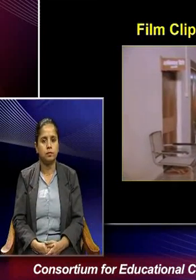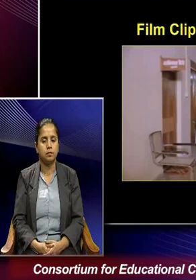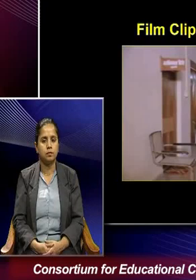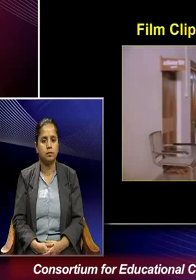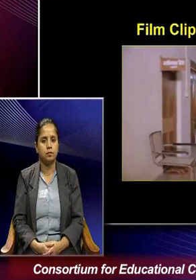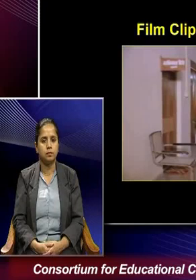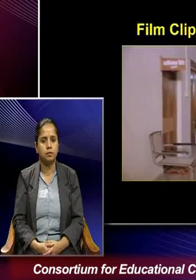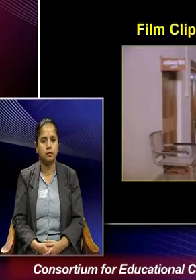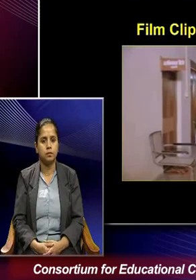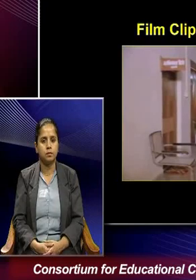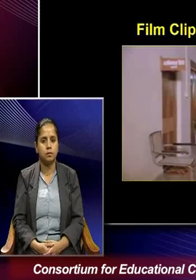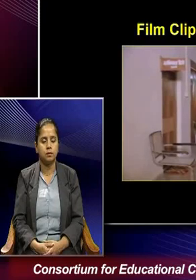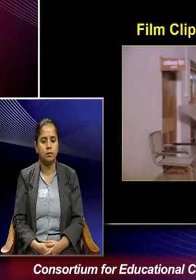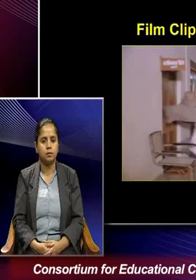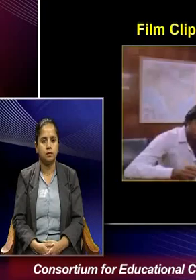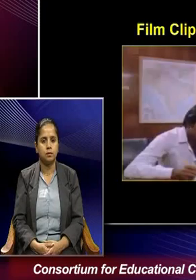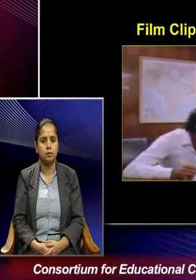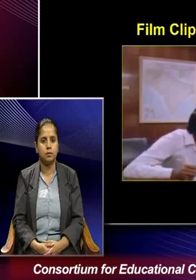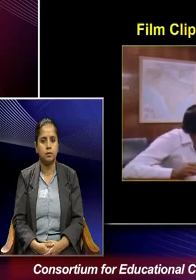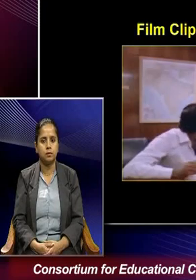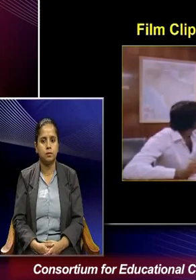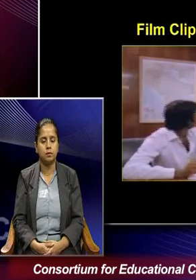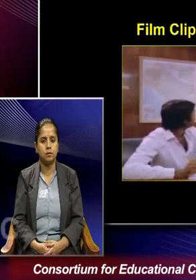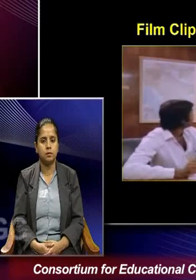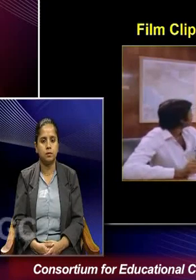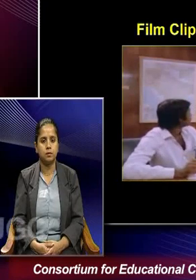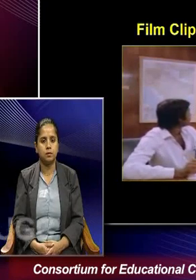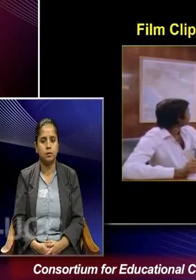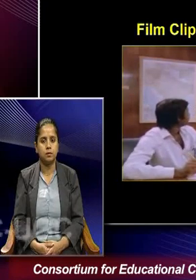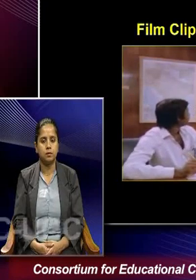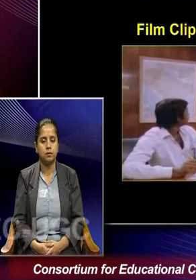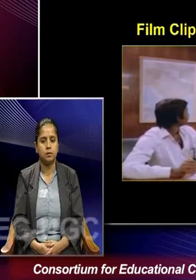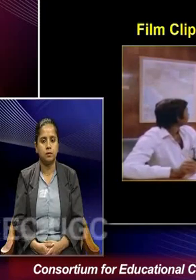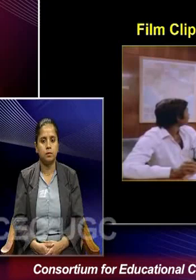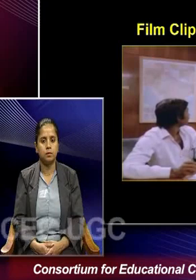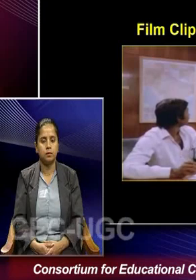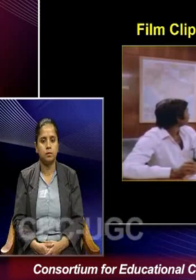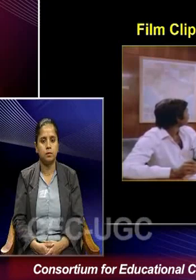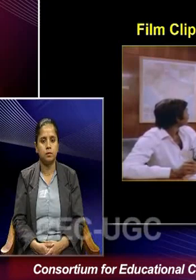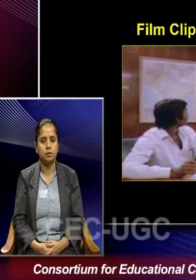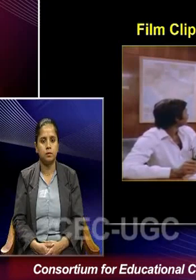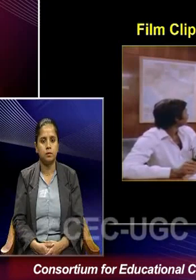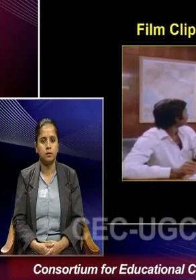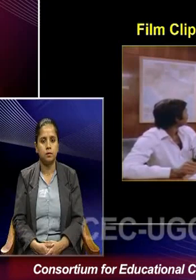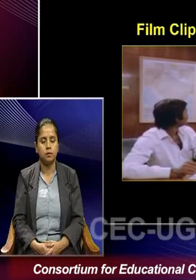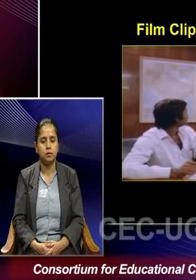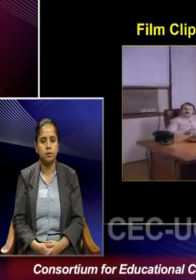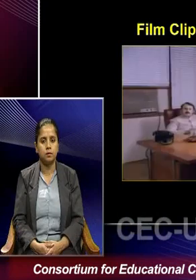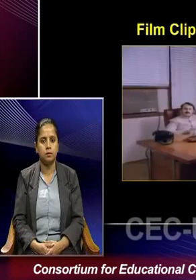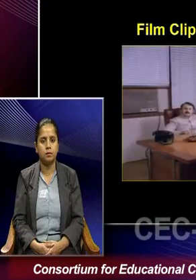आपने अपॉइंटमेंट लिया? तो ऐसे नहीं आता। चलिए चलिए। मैंने चुना आपको, मेरी वजह से आप यहाँ इस कुर्सी